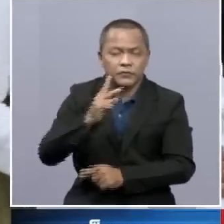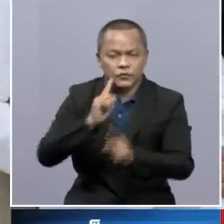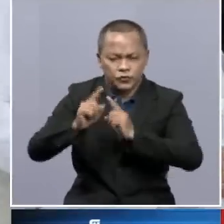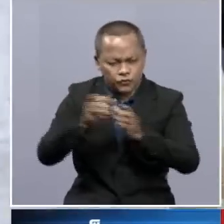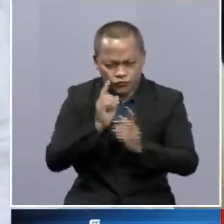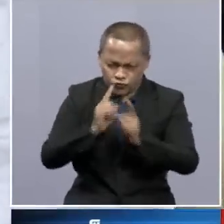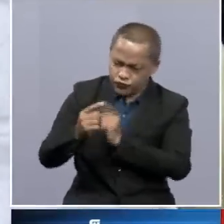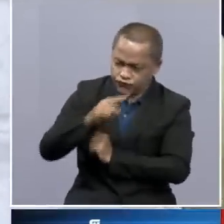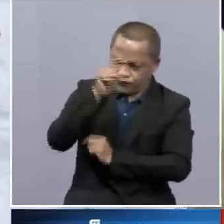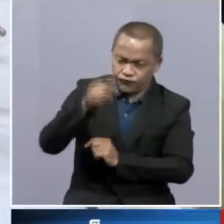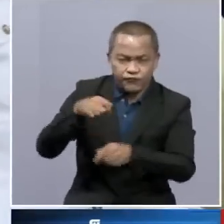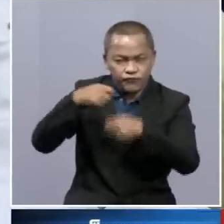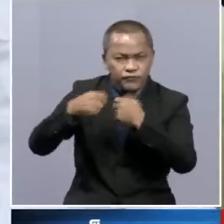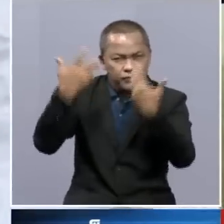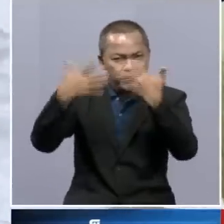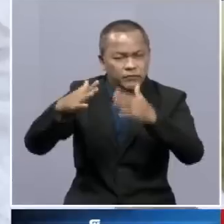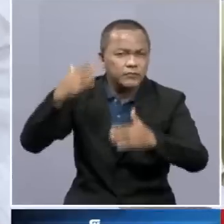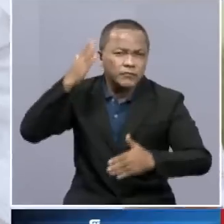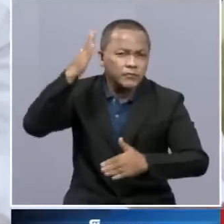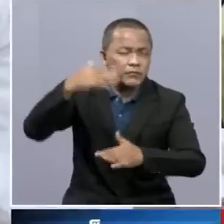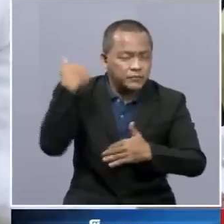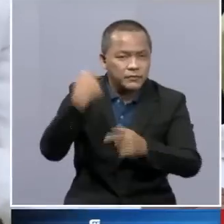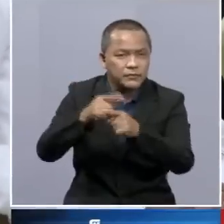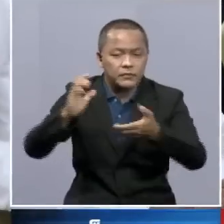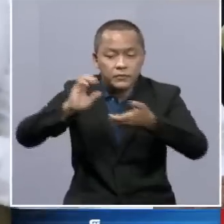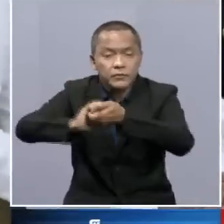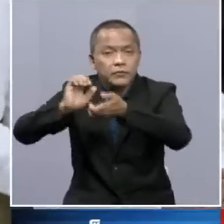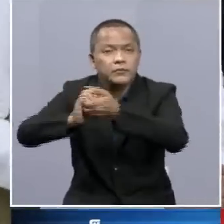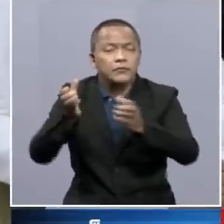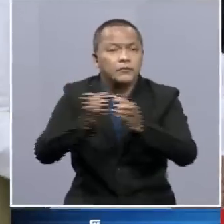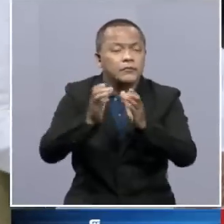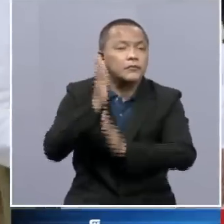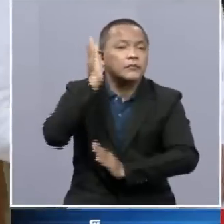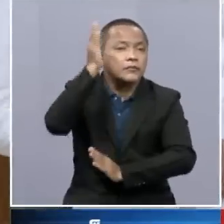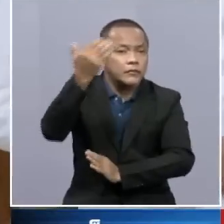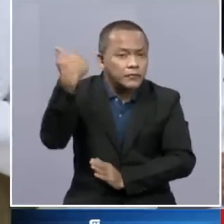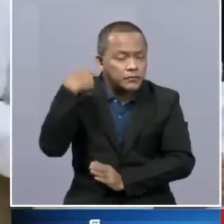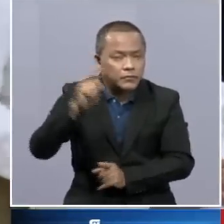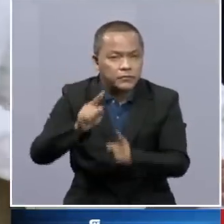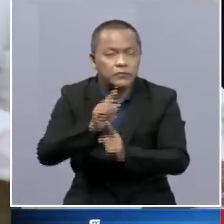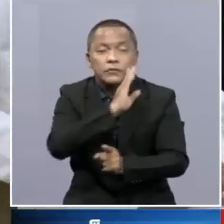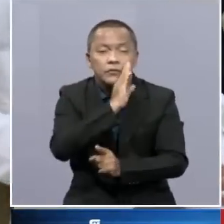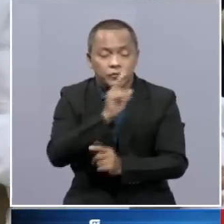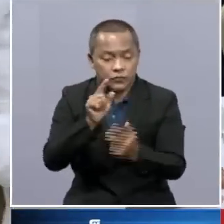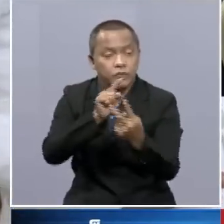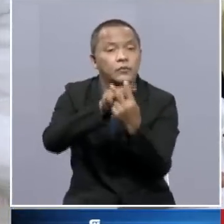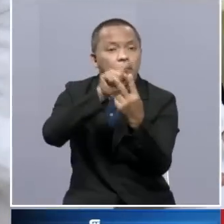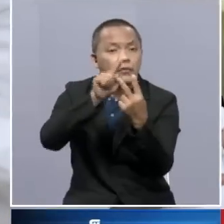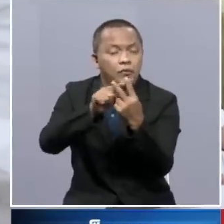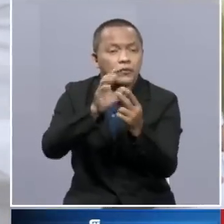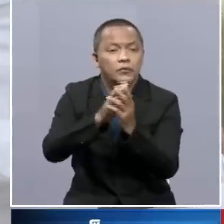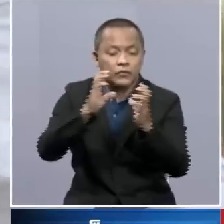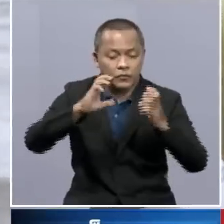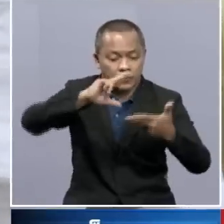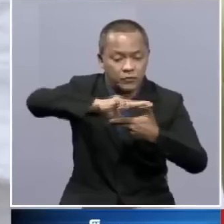ต่างๆนานาว่าหลังจากนี้จะเกิดอะไรขึ้นจะมีการจับขั้วทางการเมืองอะไรกันหรือเปล่าเพราะว่าถ้าหากสองพรรคอย่างพลังประ